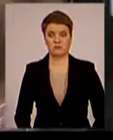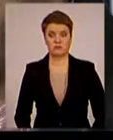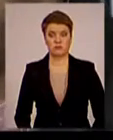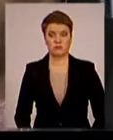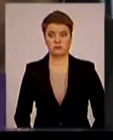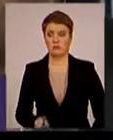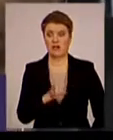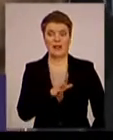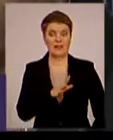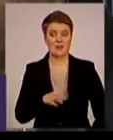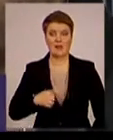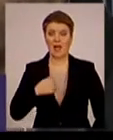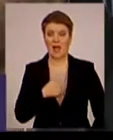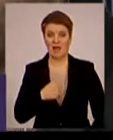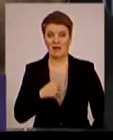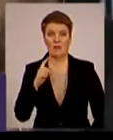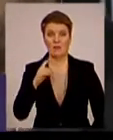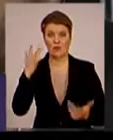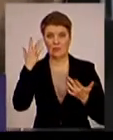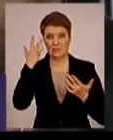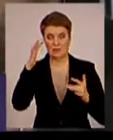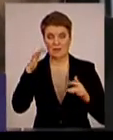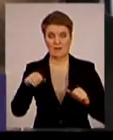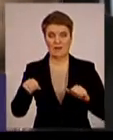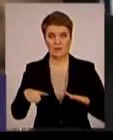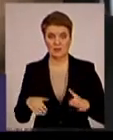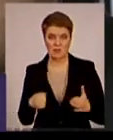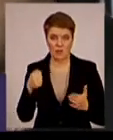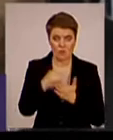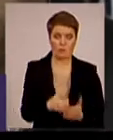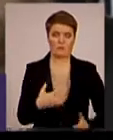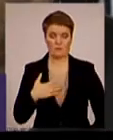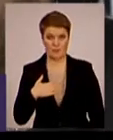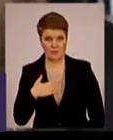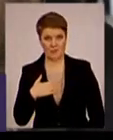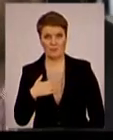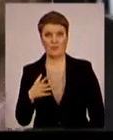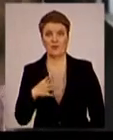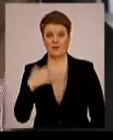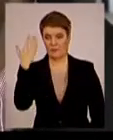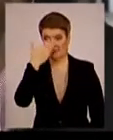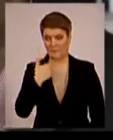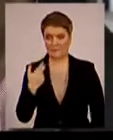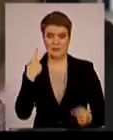Він не був агресивним до тієї секунди, коли зненацька вирішив ударити мене і розкласти мені носа. Він був на вигляд